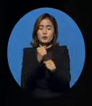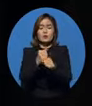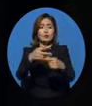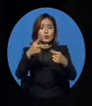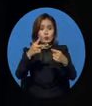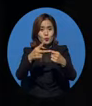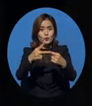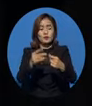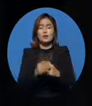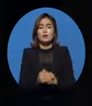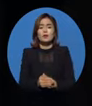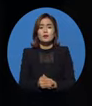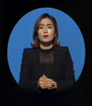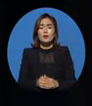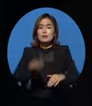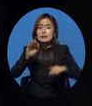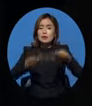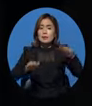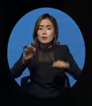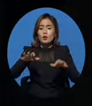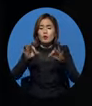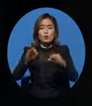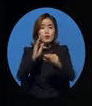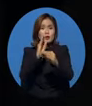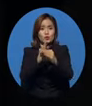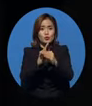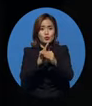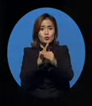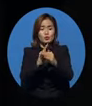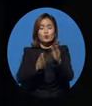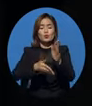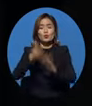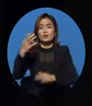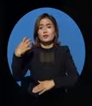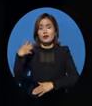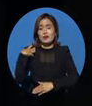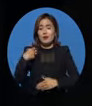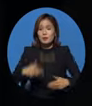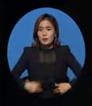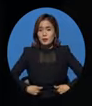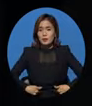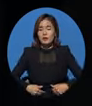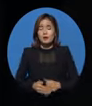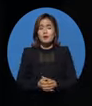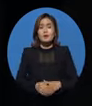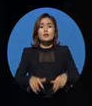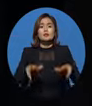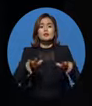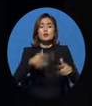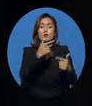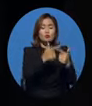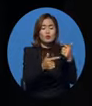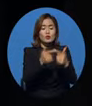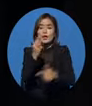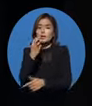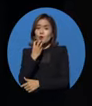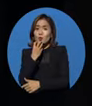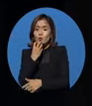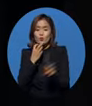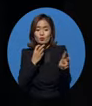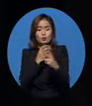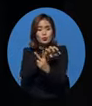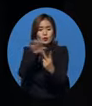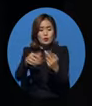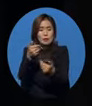하나는 어이 차별화된 금융 중심지 역할을 할 수 있도록 해야 된다 이렇게 생각합니다 지금 부산과 서울 얼과 에